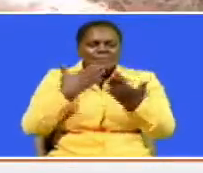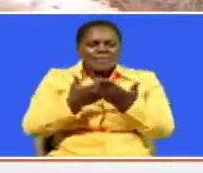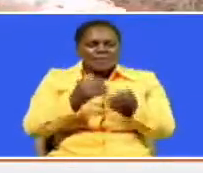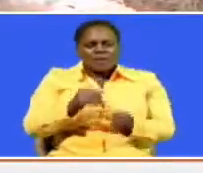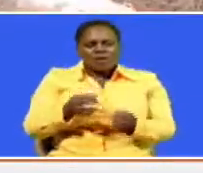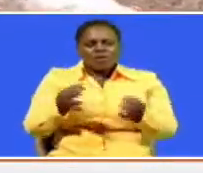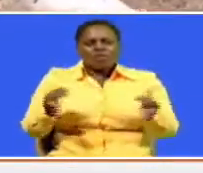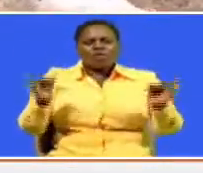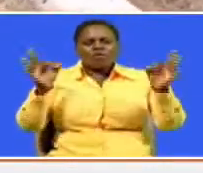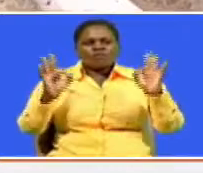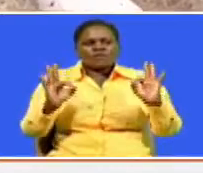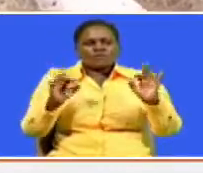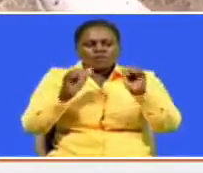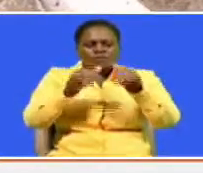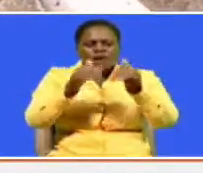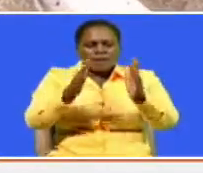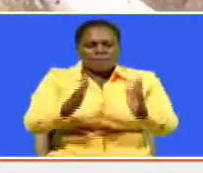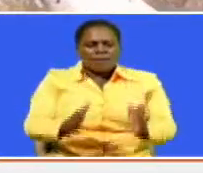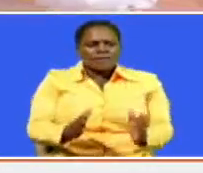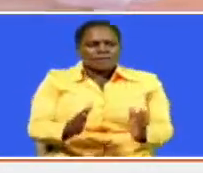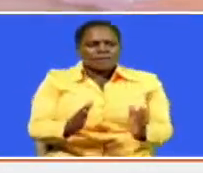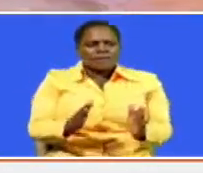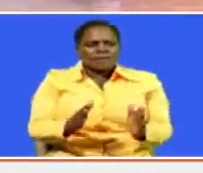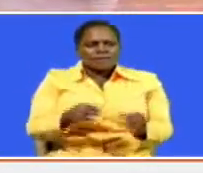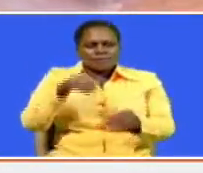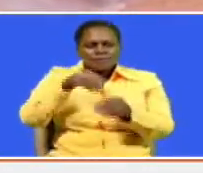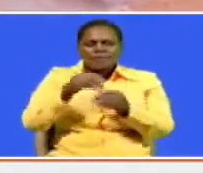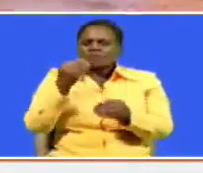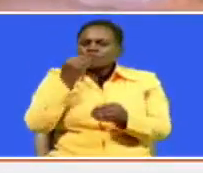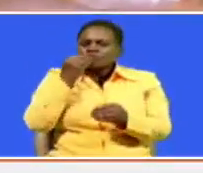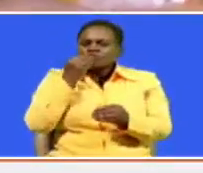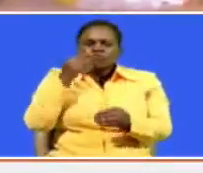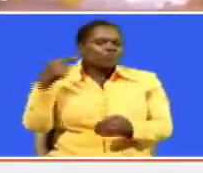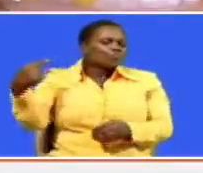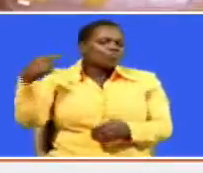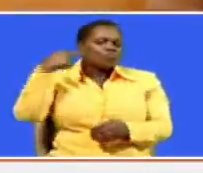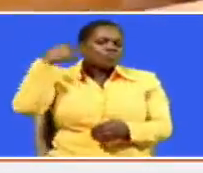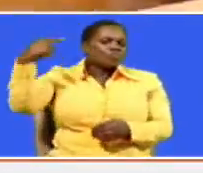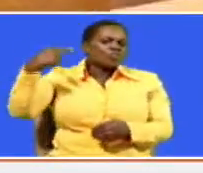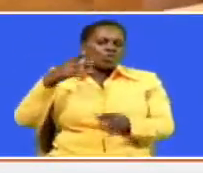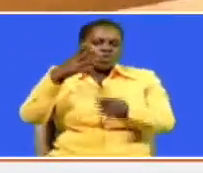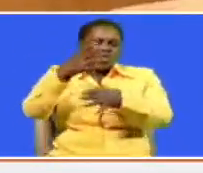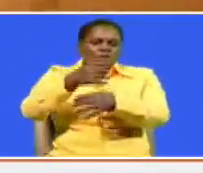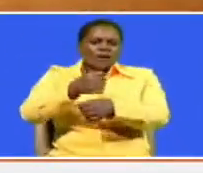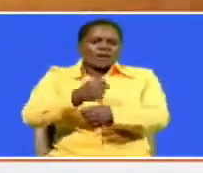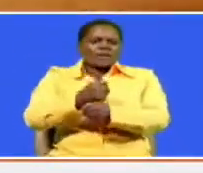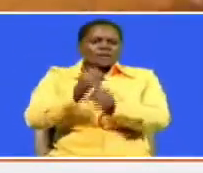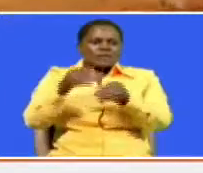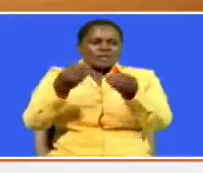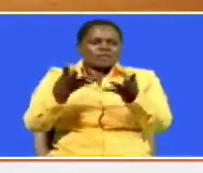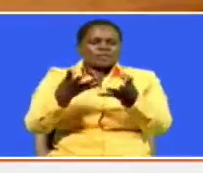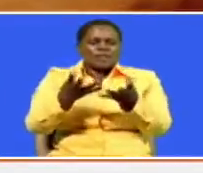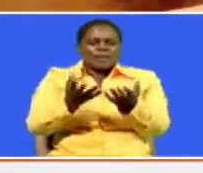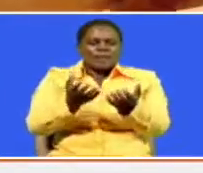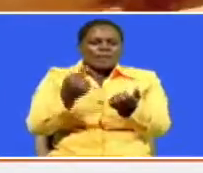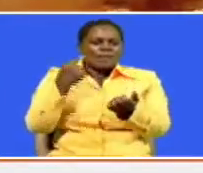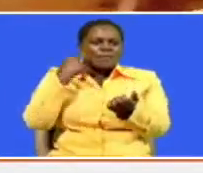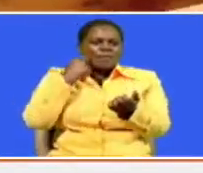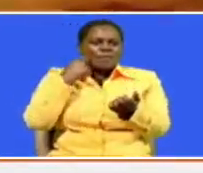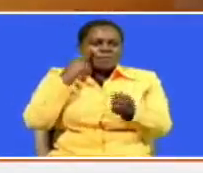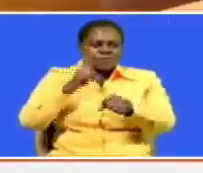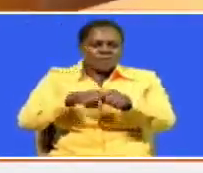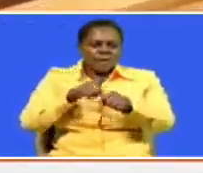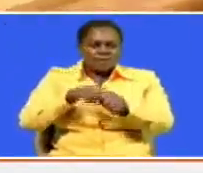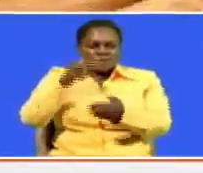The officers and farmers' most recent job involved feeding bees. The organization also ensures growth in bees population, which